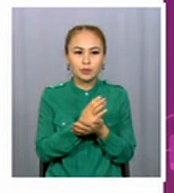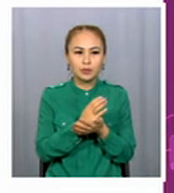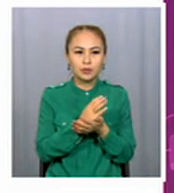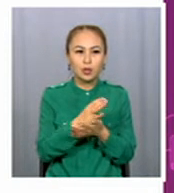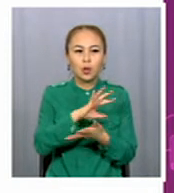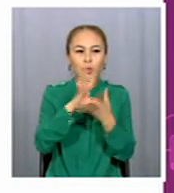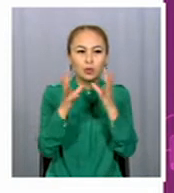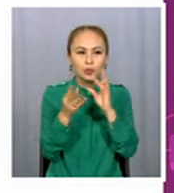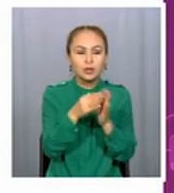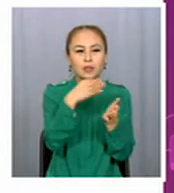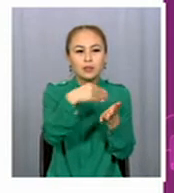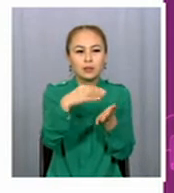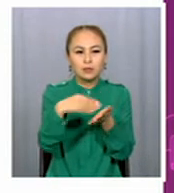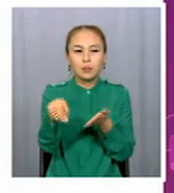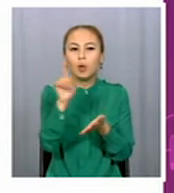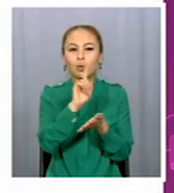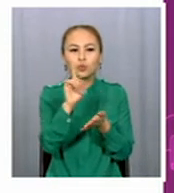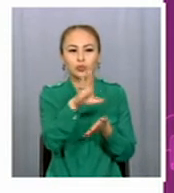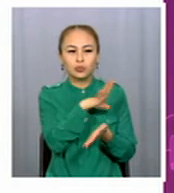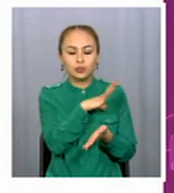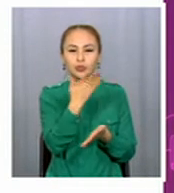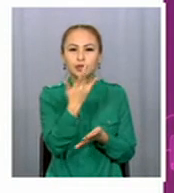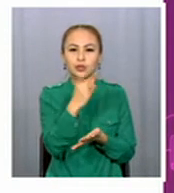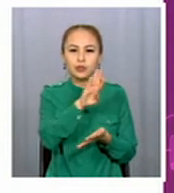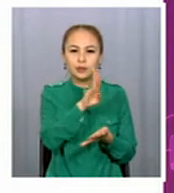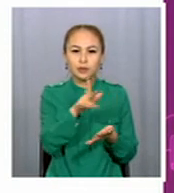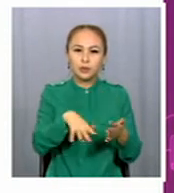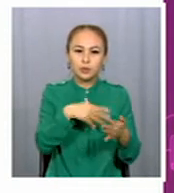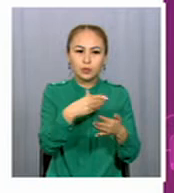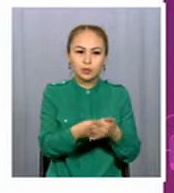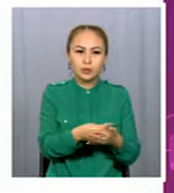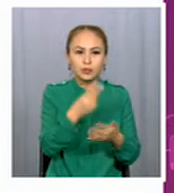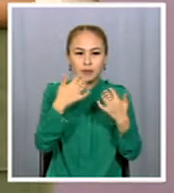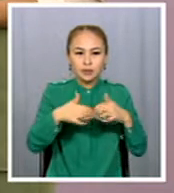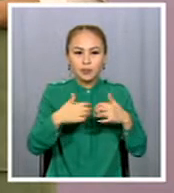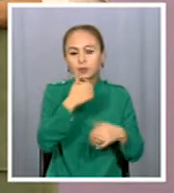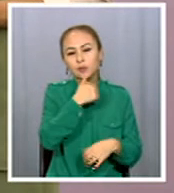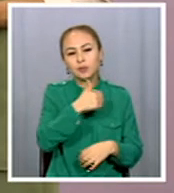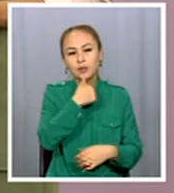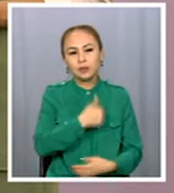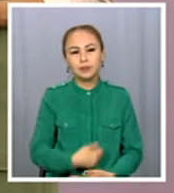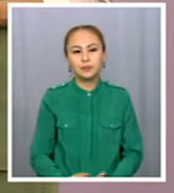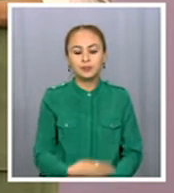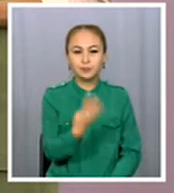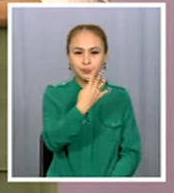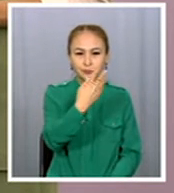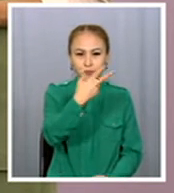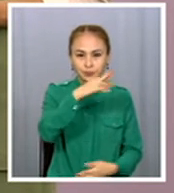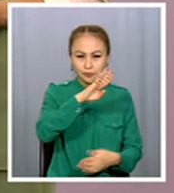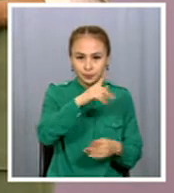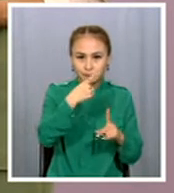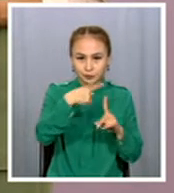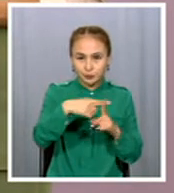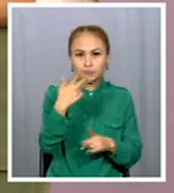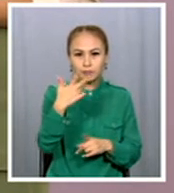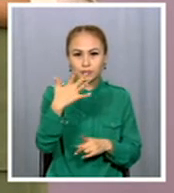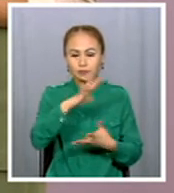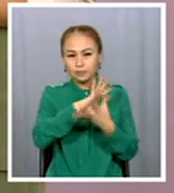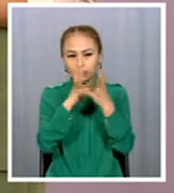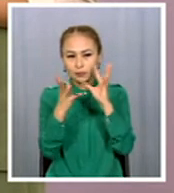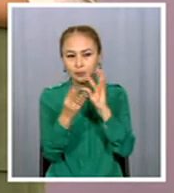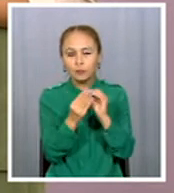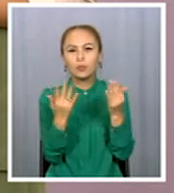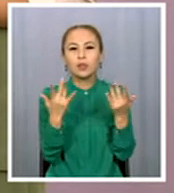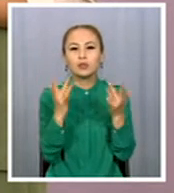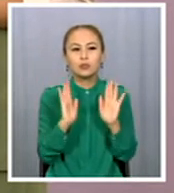заттарды сатып алу үшін неше теңге төлейтінімізді есептеп көрейік. 40 теңге мен 35 теңгенің қосындысының мәні неше